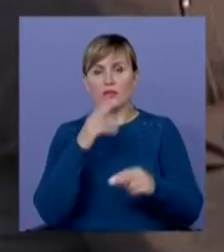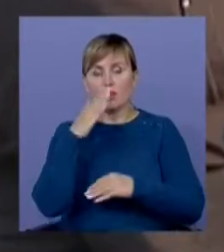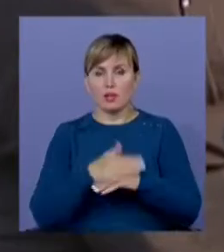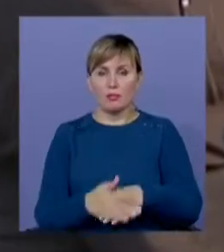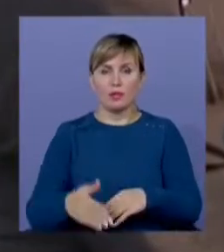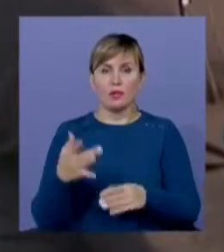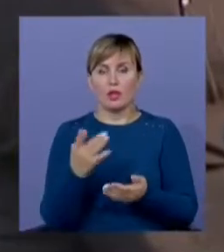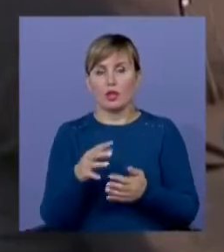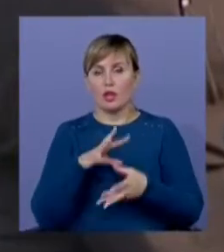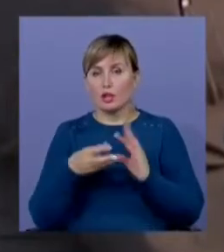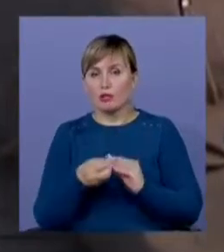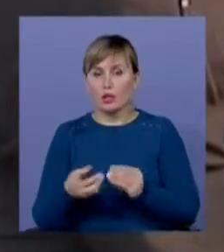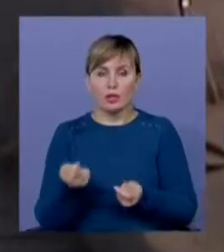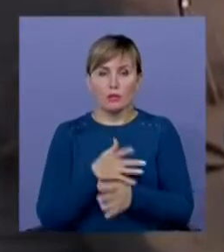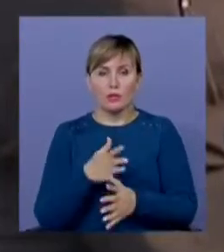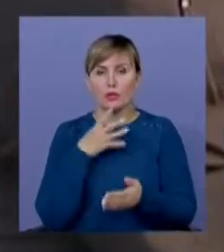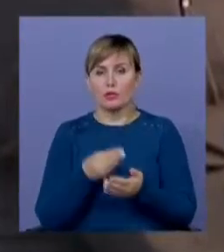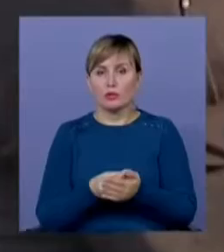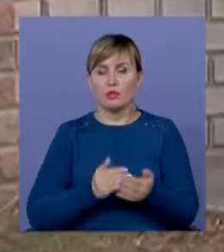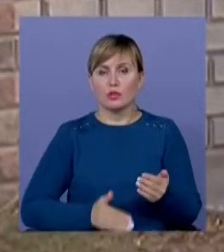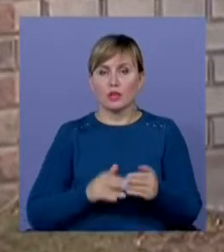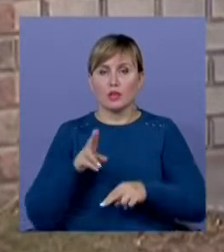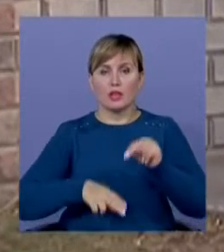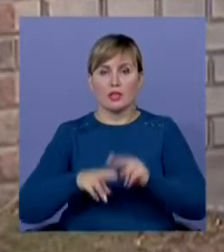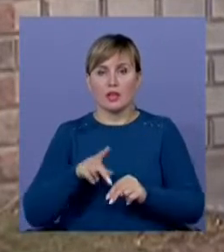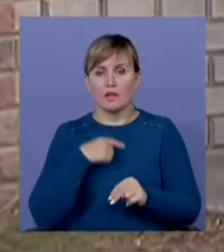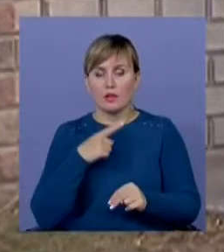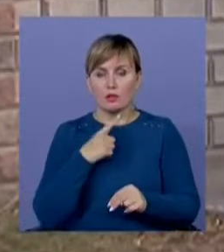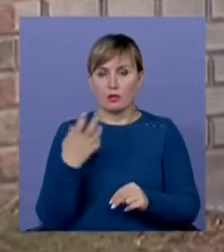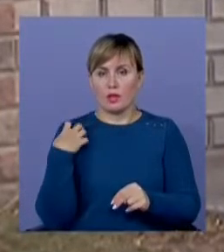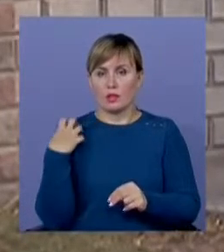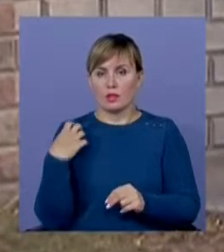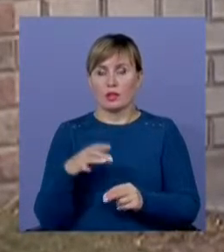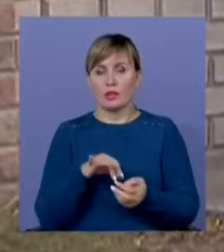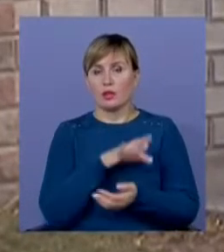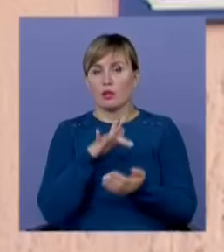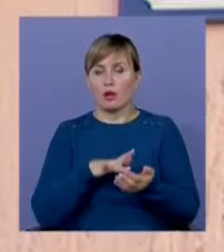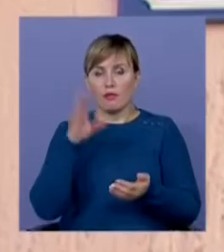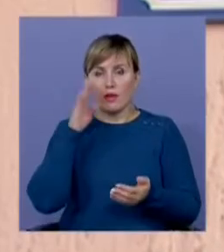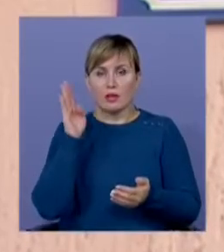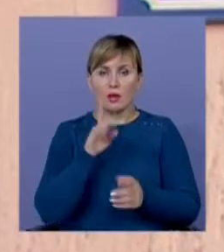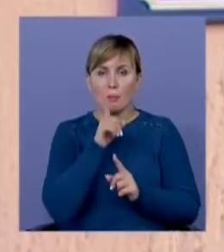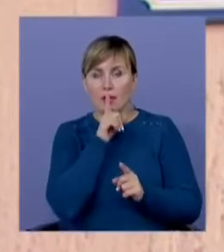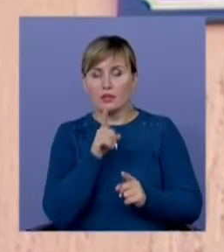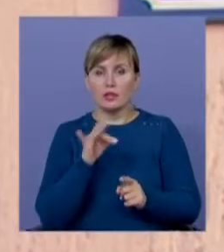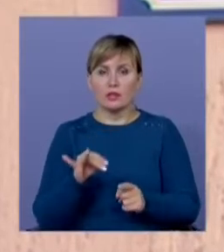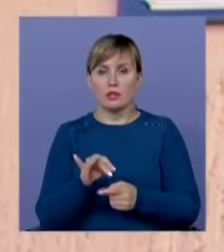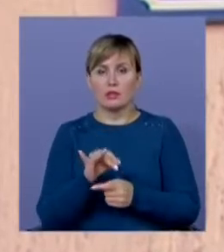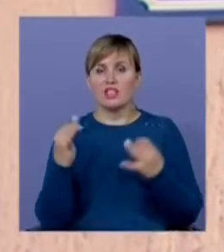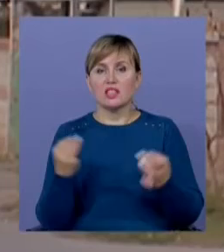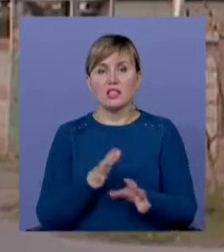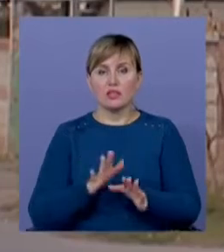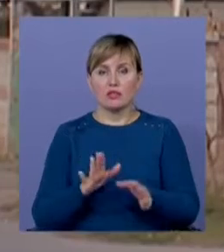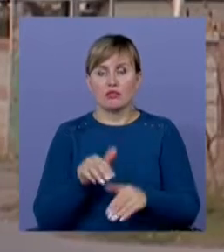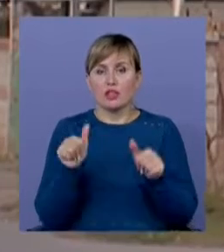не принесло, сетуют жильцы. Собственники частных строений говорят, что чиновники и Горводоканал отмалчиваются и якобы не